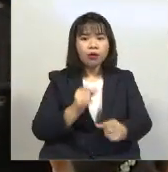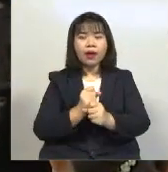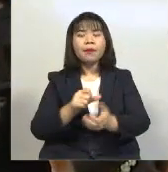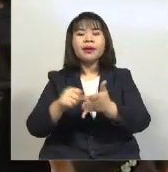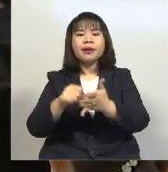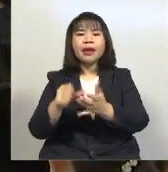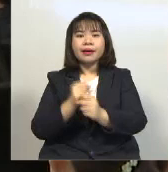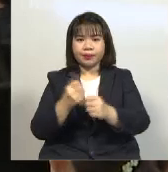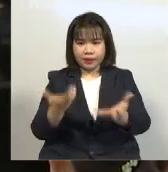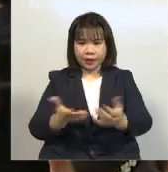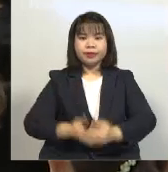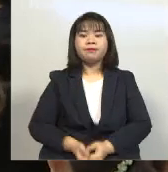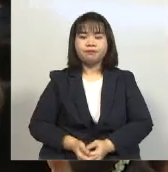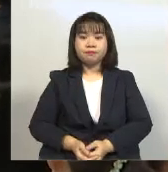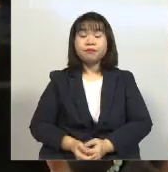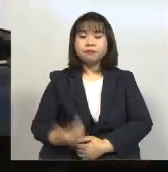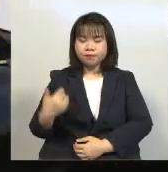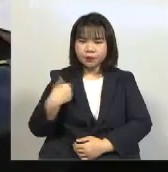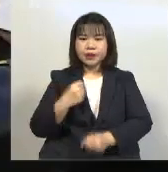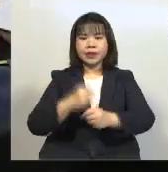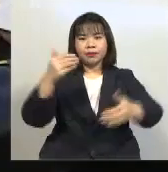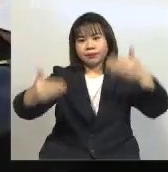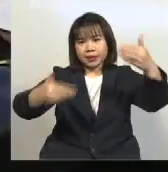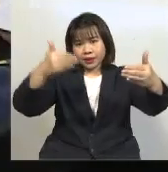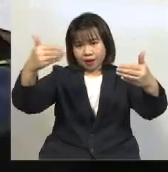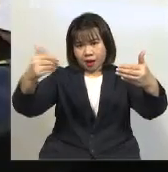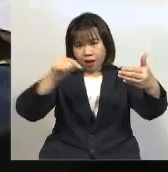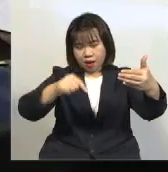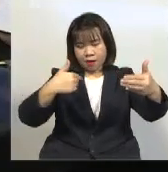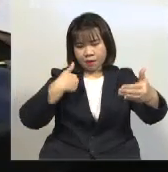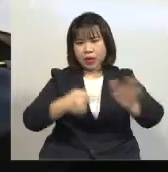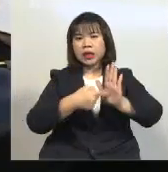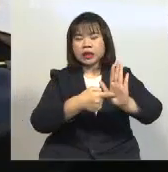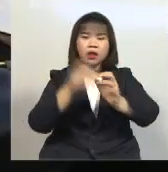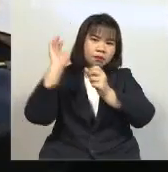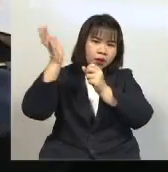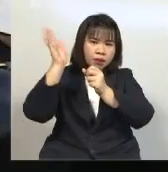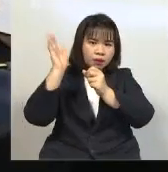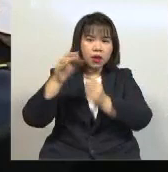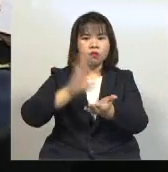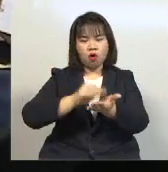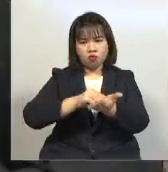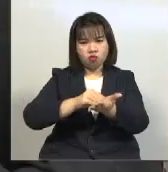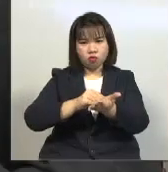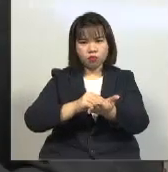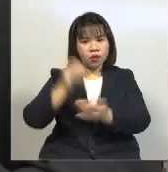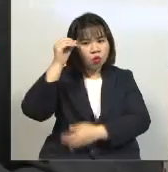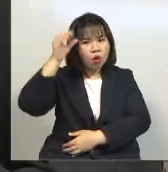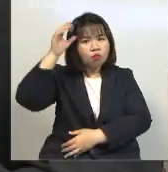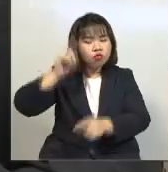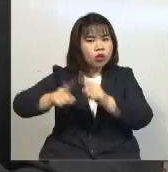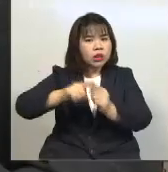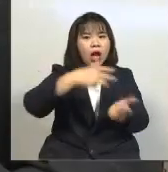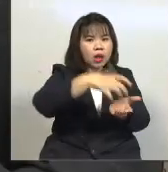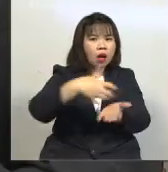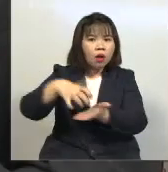าเดิมภายในงานนี้ก็จะมีการจัดนิทรรศการค่ะแล้วก็การนำเสนอข้อมูลบนเวทีแบ่งปันความรู้ระหว่างหน่วยงานด้